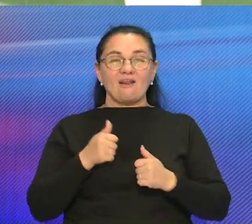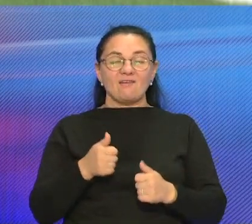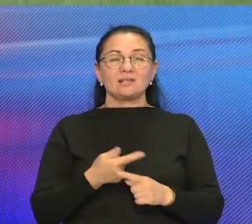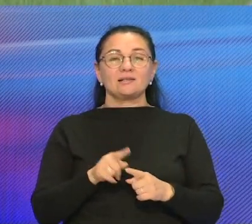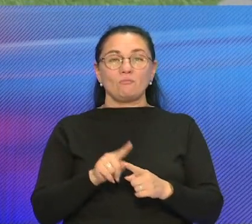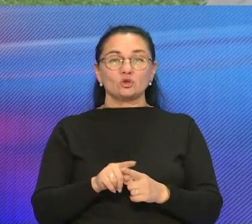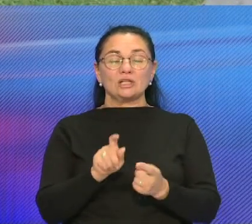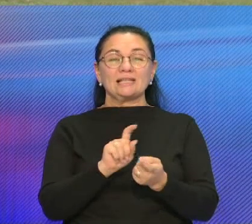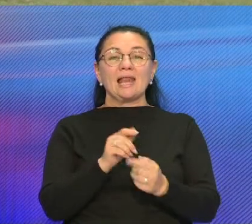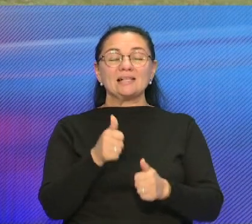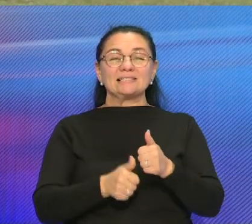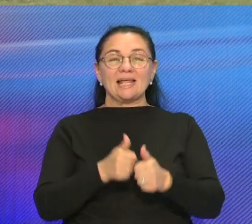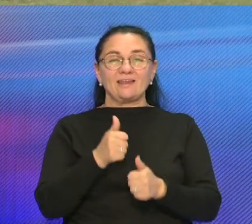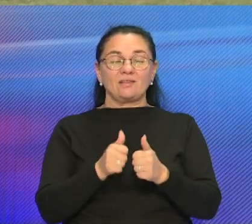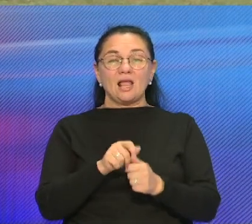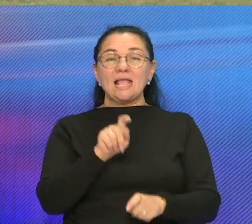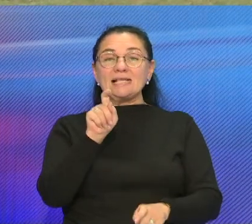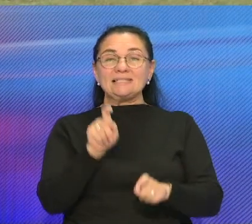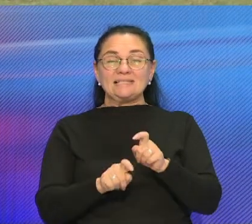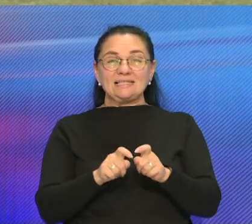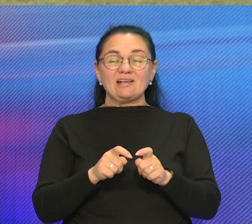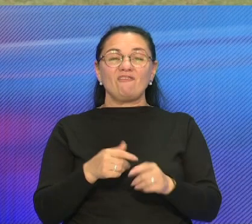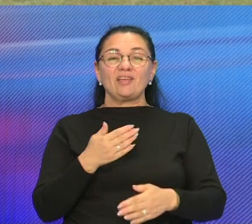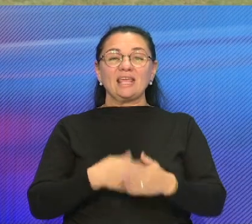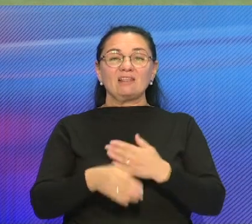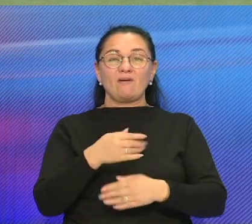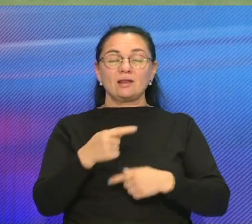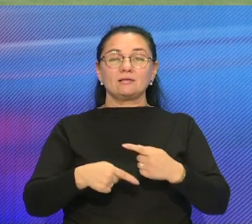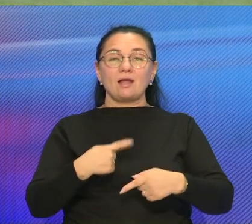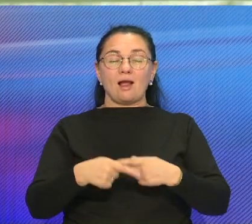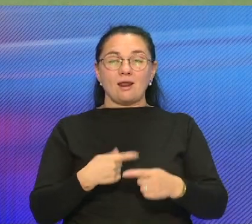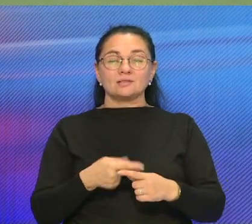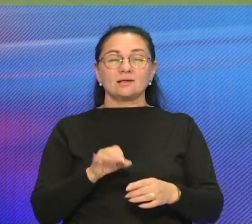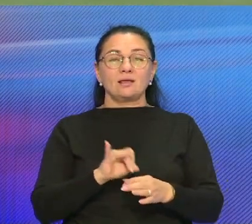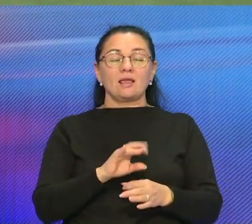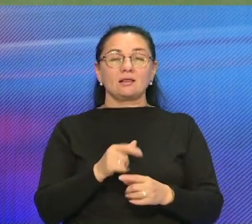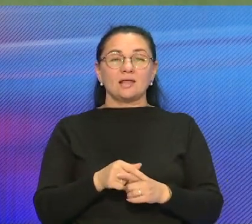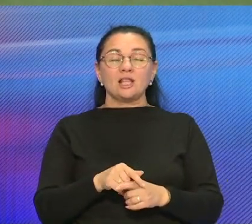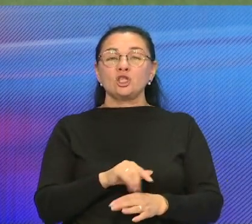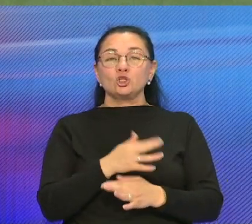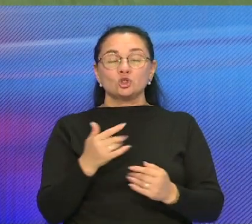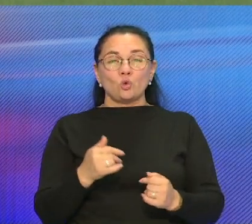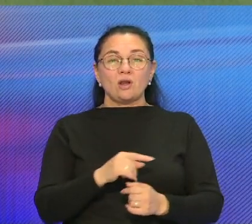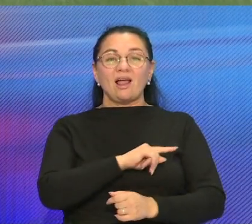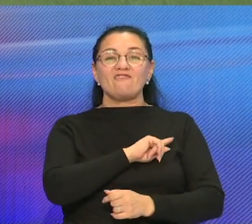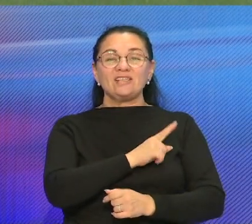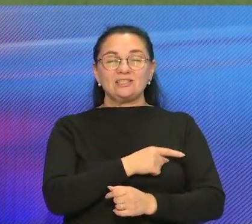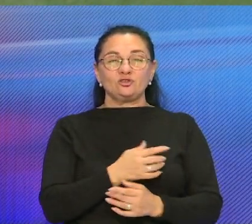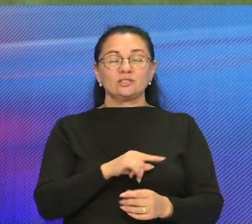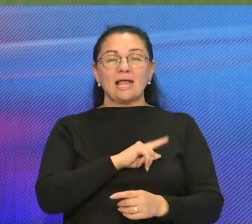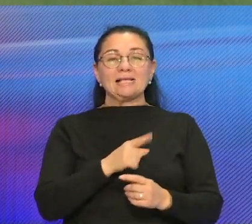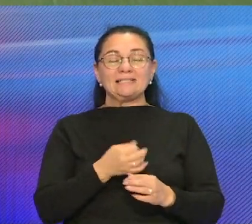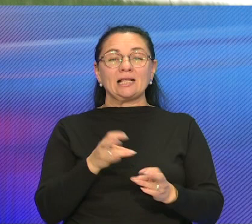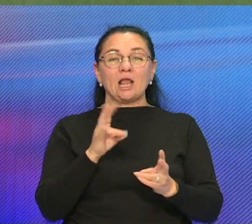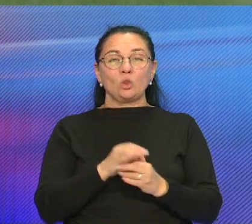споборництва, сидячи у инвалидной колясцы и на кресле. Тут важная не столько физичная сила, сколько спрыт и